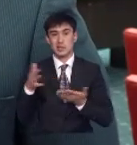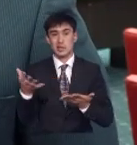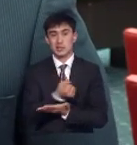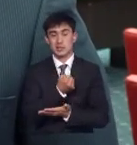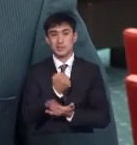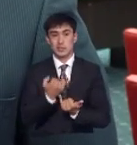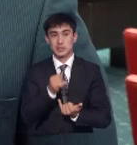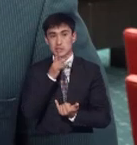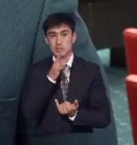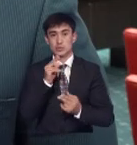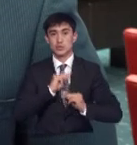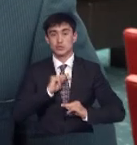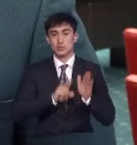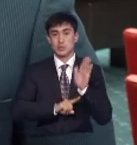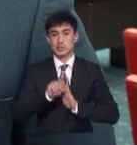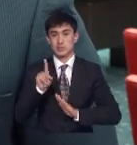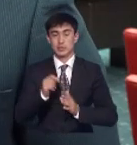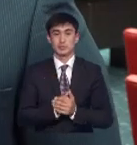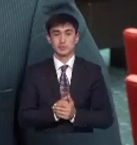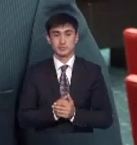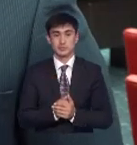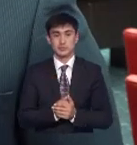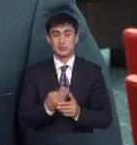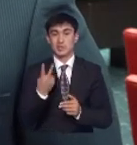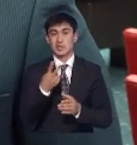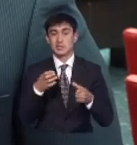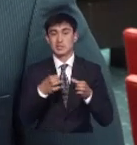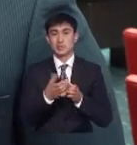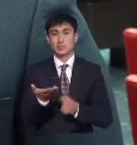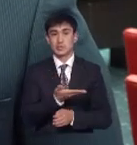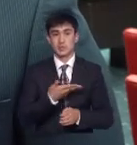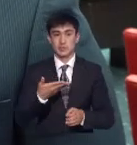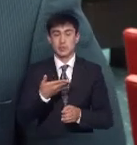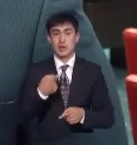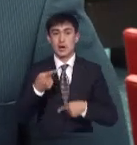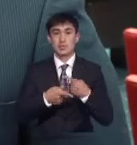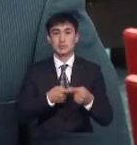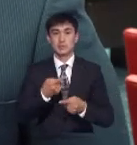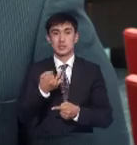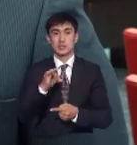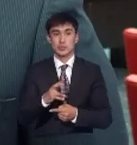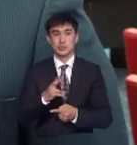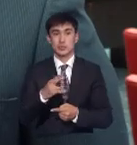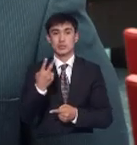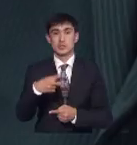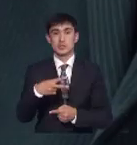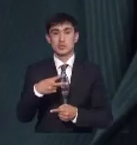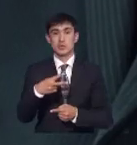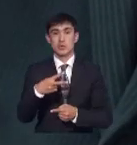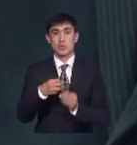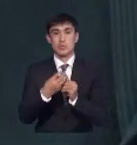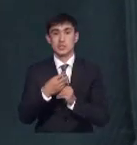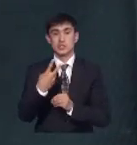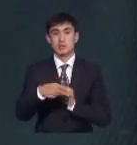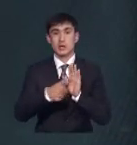атанып, қазіргі таңда өз жұмыстарын бастап кетті десек те болады. Екінші легі бізде міне осы алдымызда шілде айының 15-ін 26-сы аралығында құжаттар